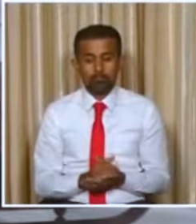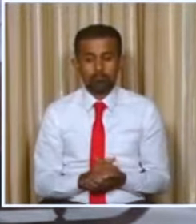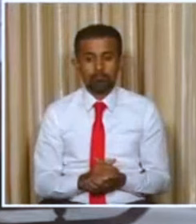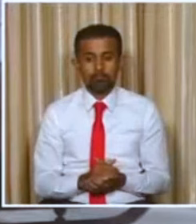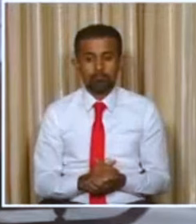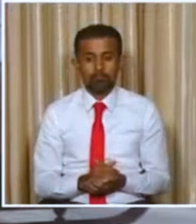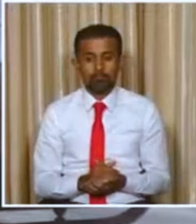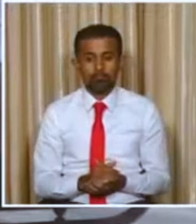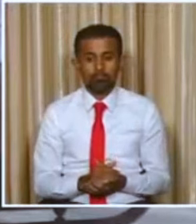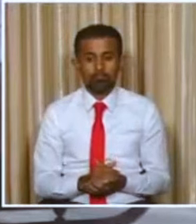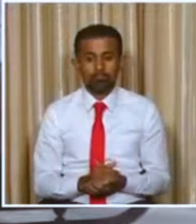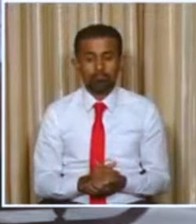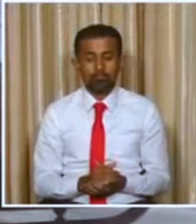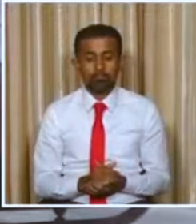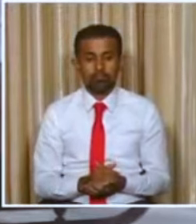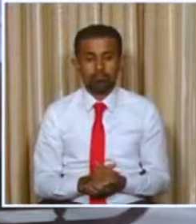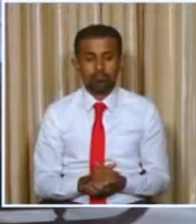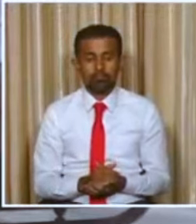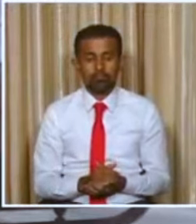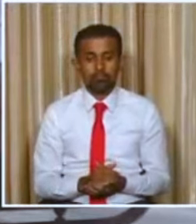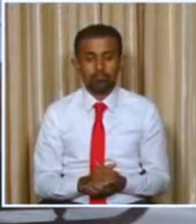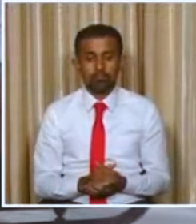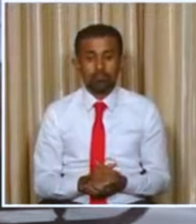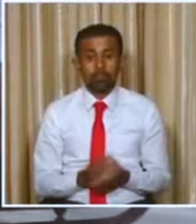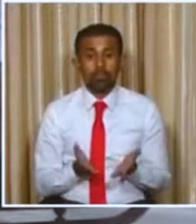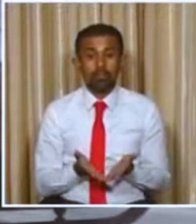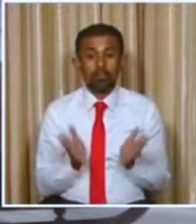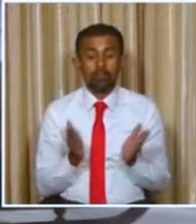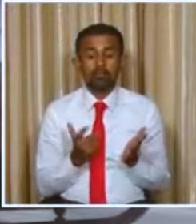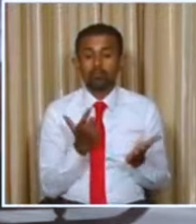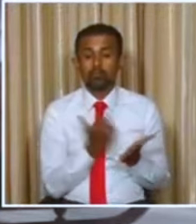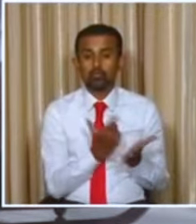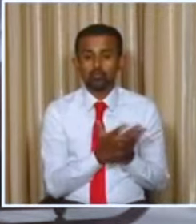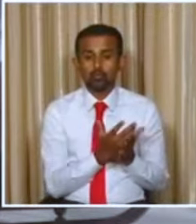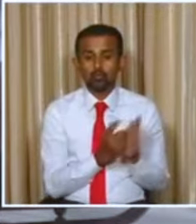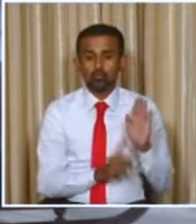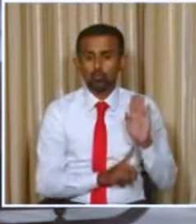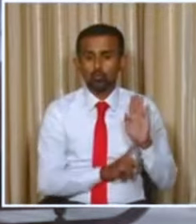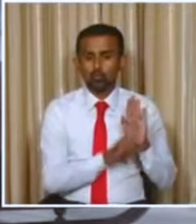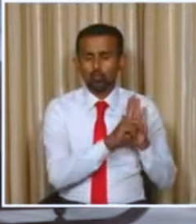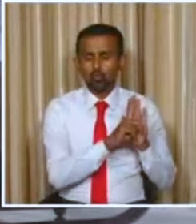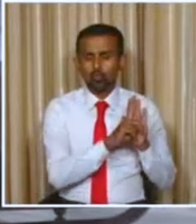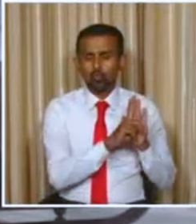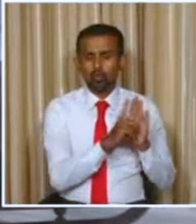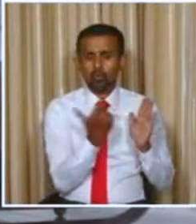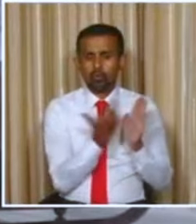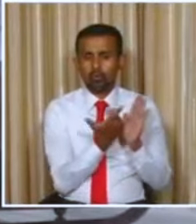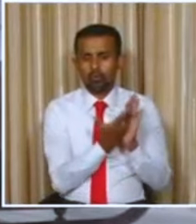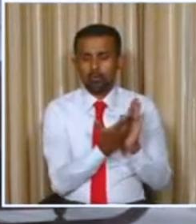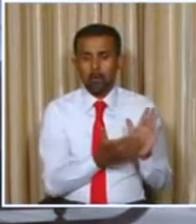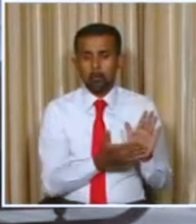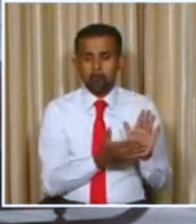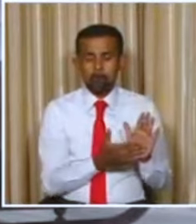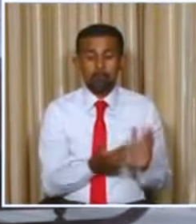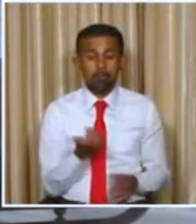வடக்கு யாழ் மாவட்ட மீனவர்களுடைய பல மில்லியன் பெறுமதியான வலைகள் அறுக்கப்பட்டிருக்கிறது, தொடத்தொழில் அழிக்கப்பட்டிருக்கிறது. இது